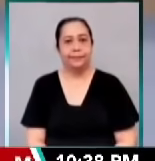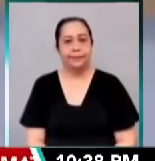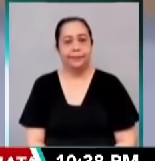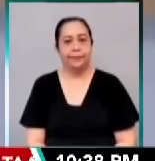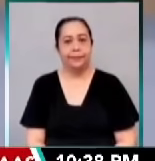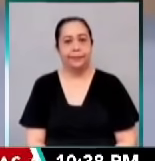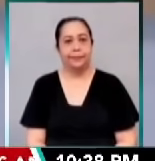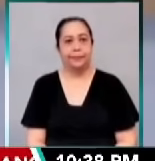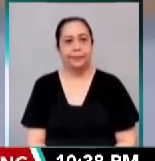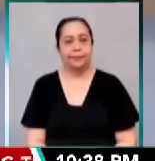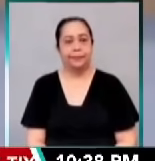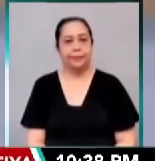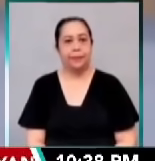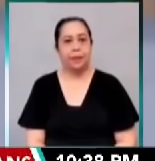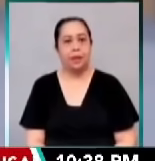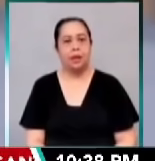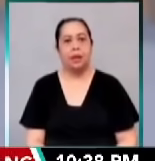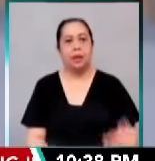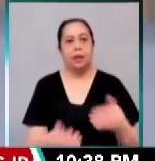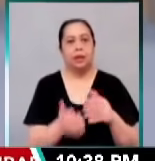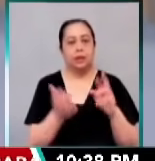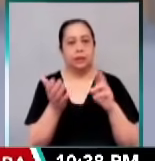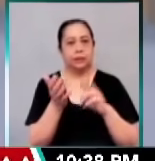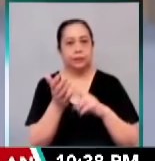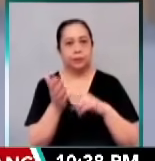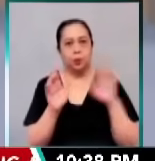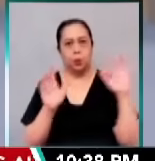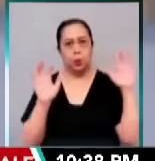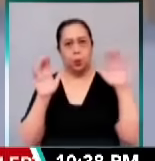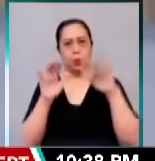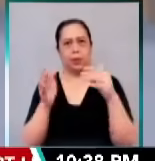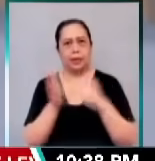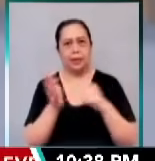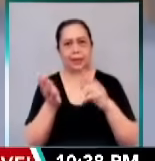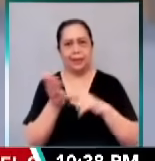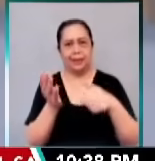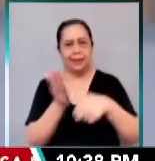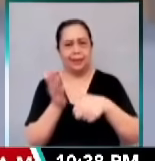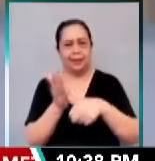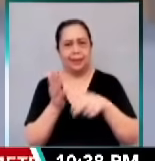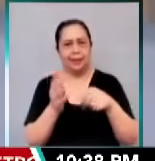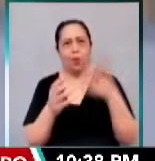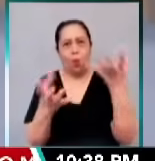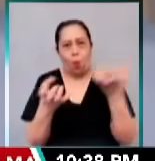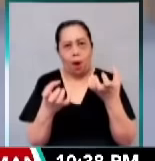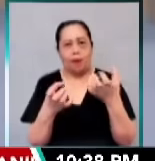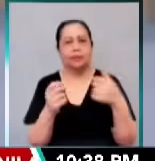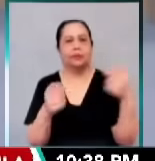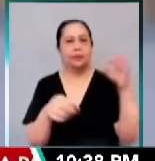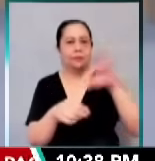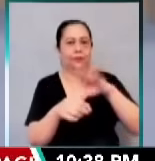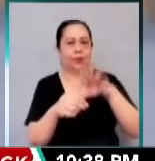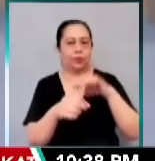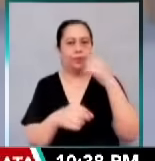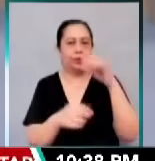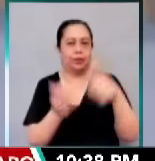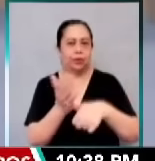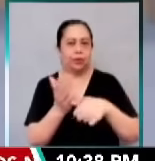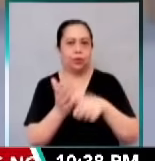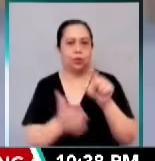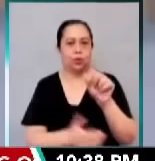Dagsa muli sa mga registration sites sa mga gustong makaboto sa eleksyon 2022. Ngayong nag-resume na